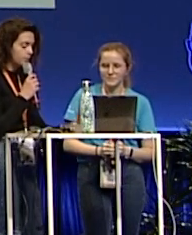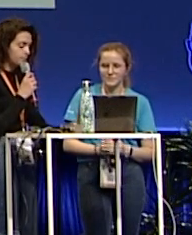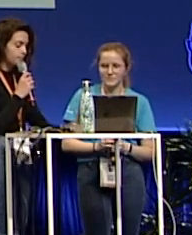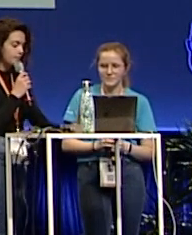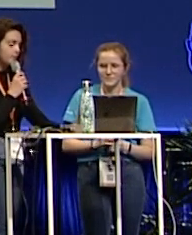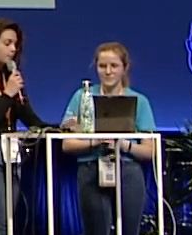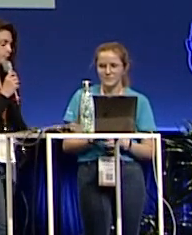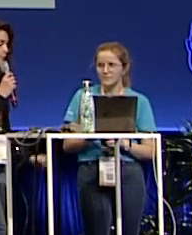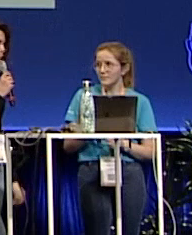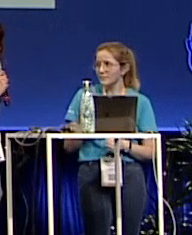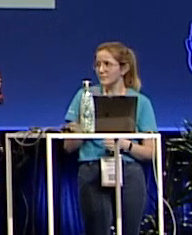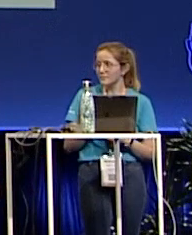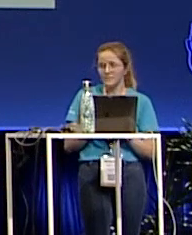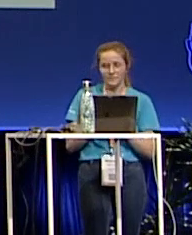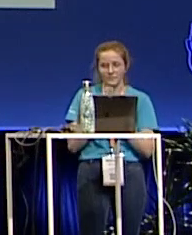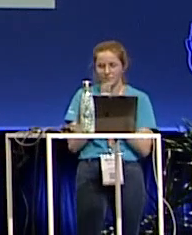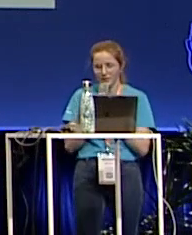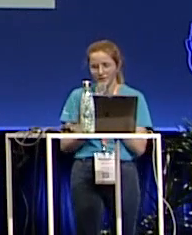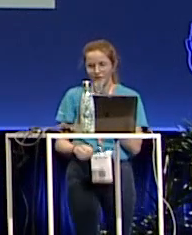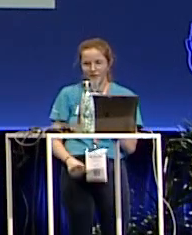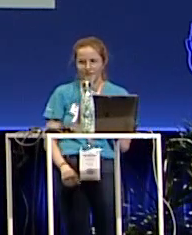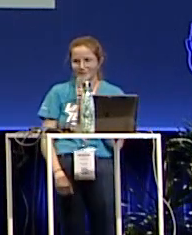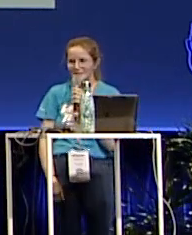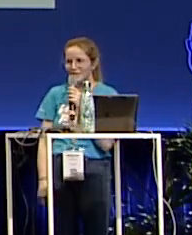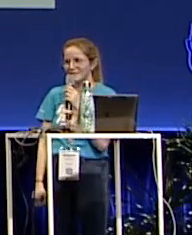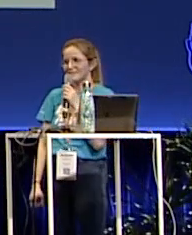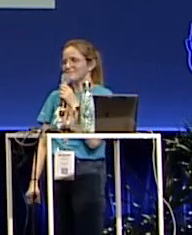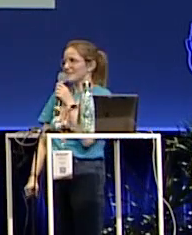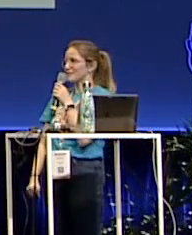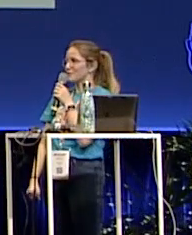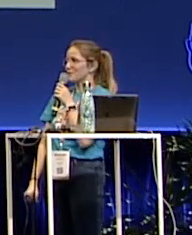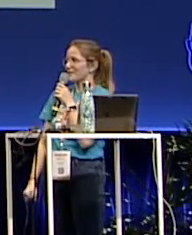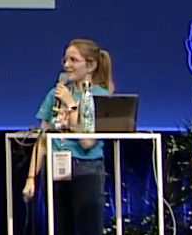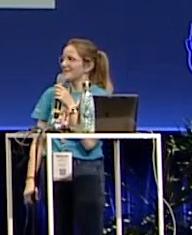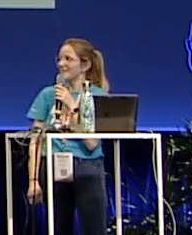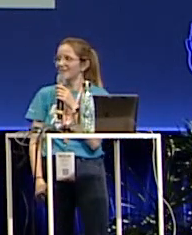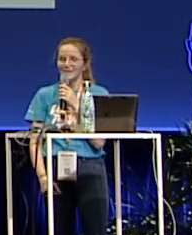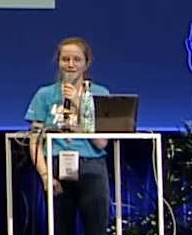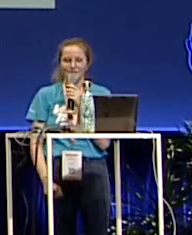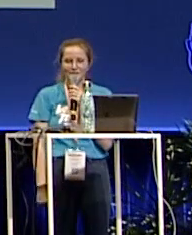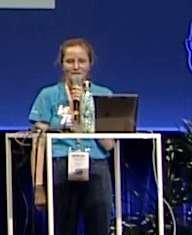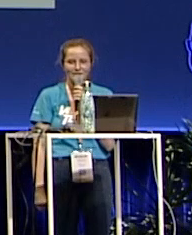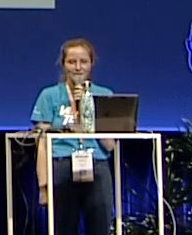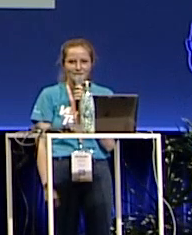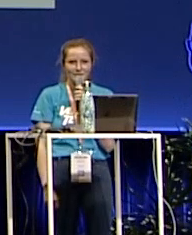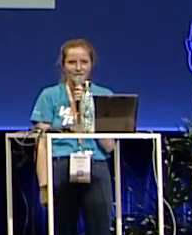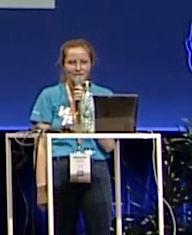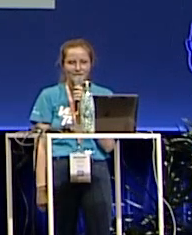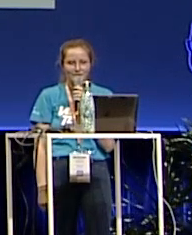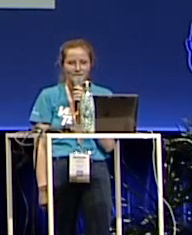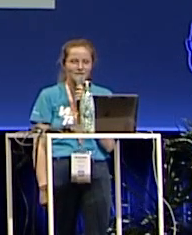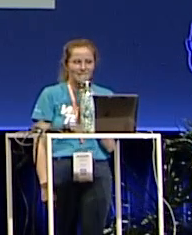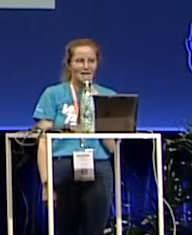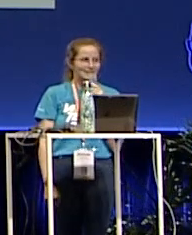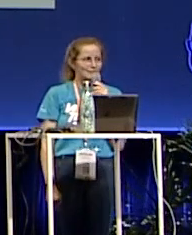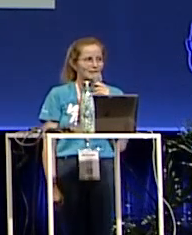Ok. On se lance, on essaie d'écrire un mot. C'est parti. Qu'est-ce que tu veux écrire ? Au hasard, VTT ou OVH